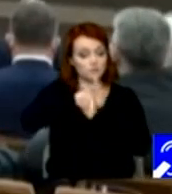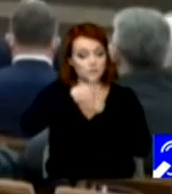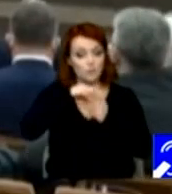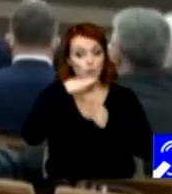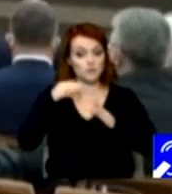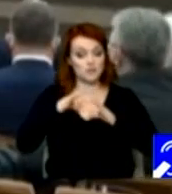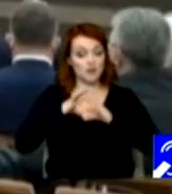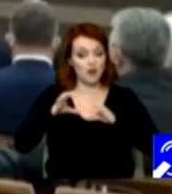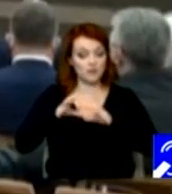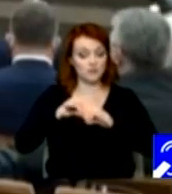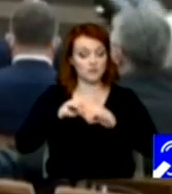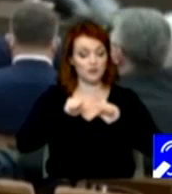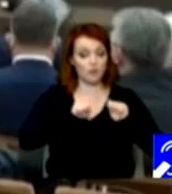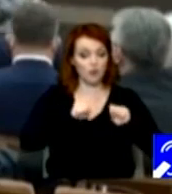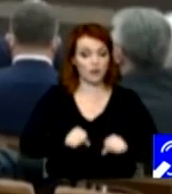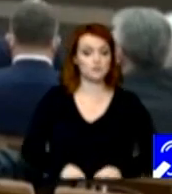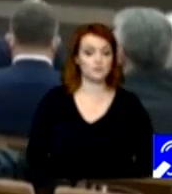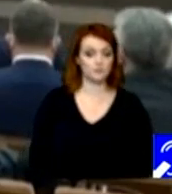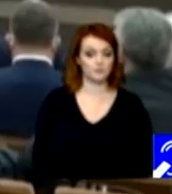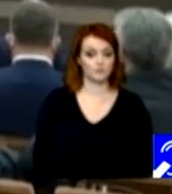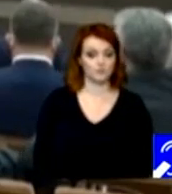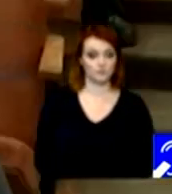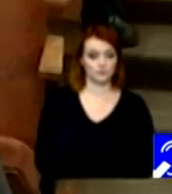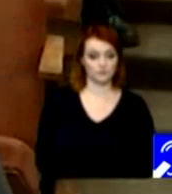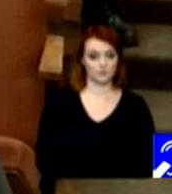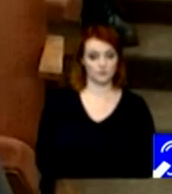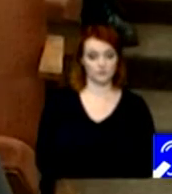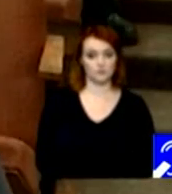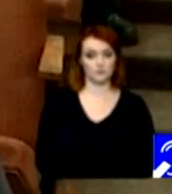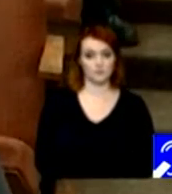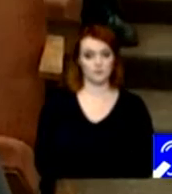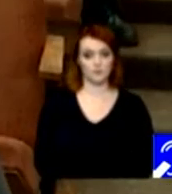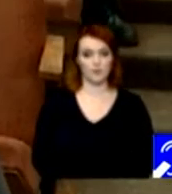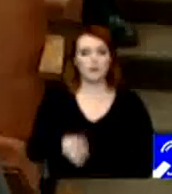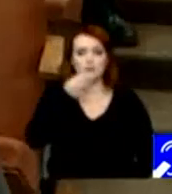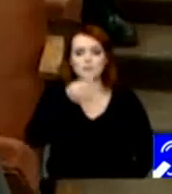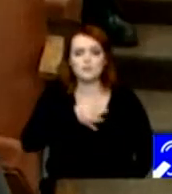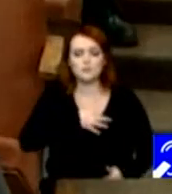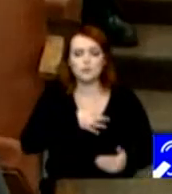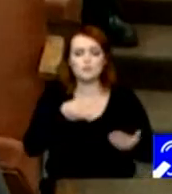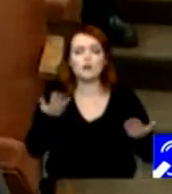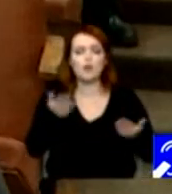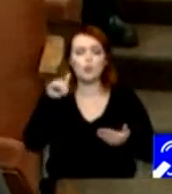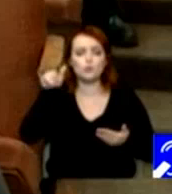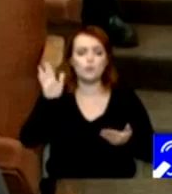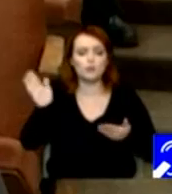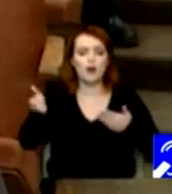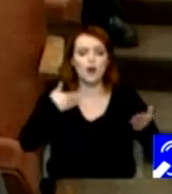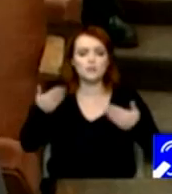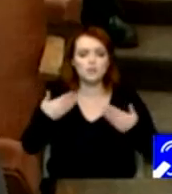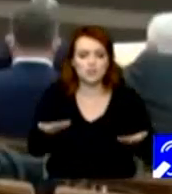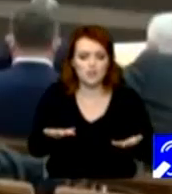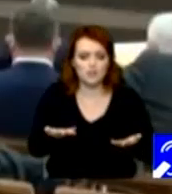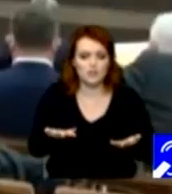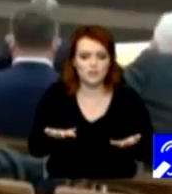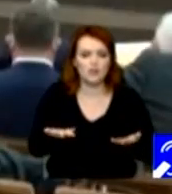stratul de bunuri fi municipiul Chișinău care totul va fi abordarea dumneavoastră în calitate de viceprimar